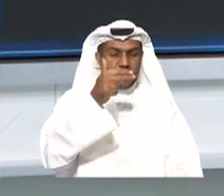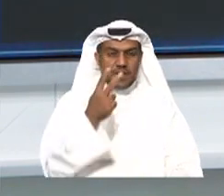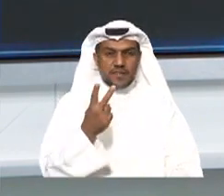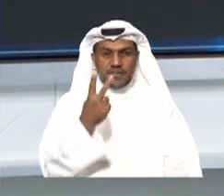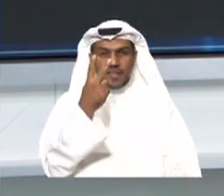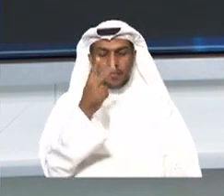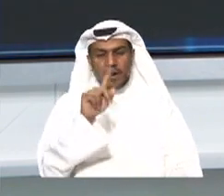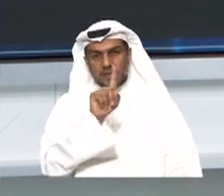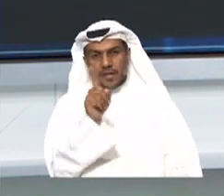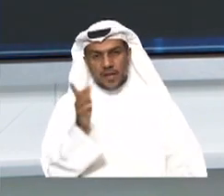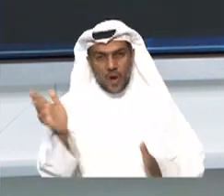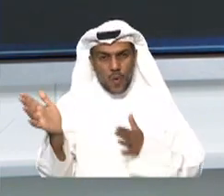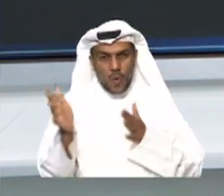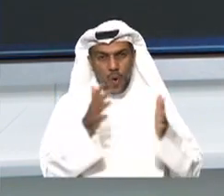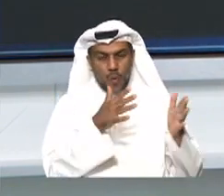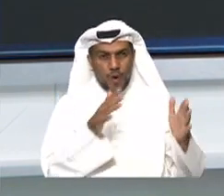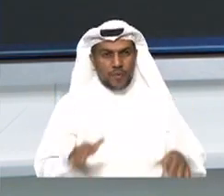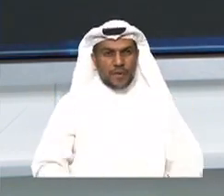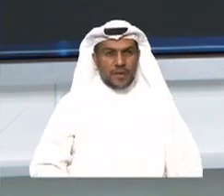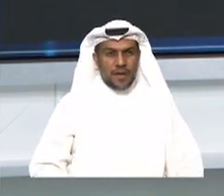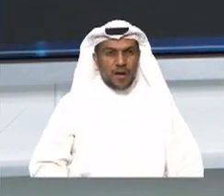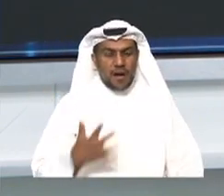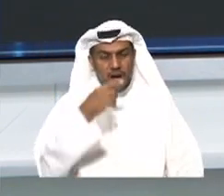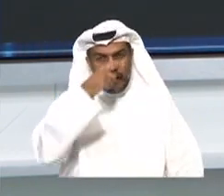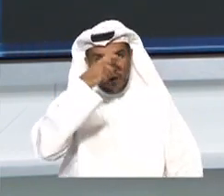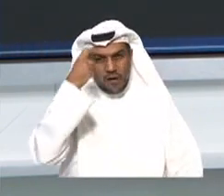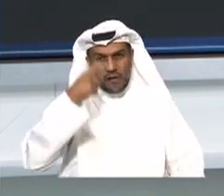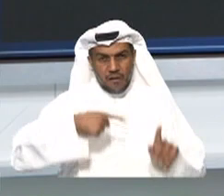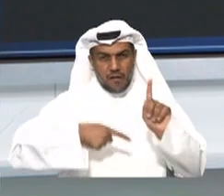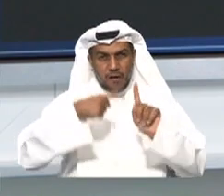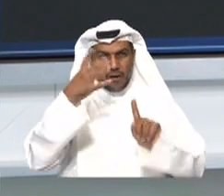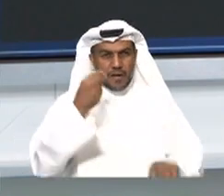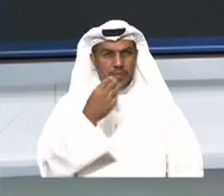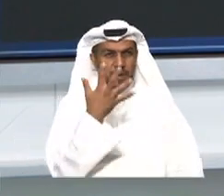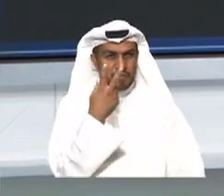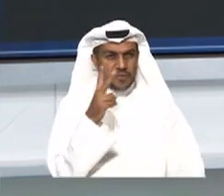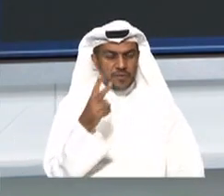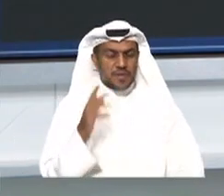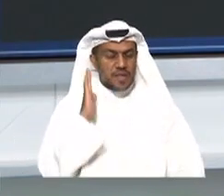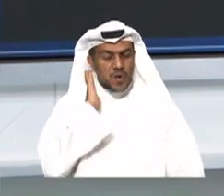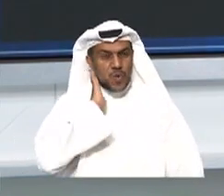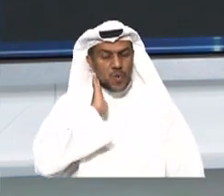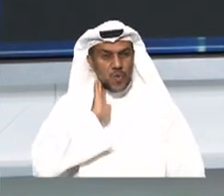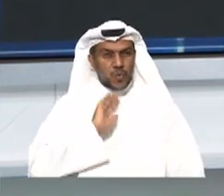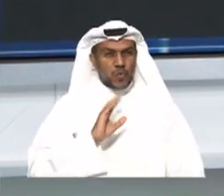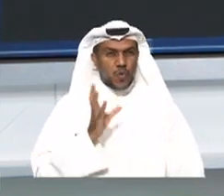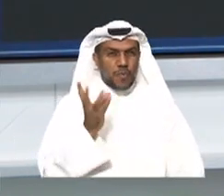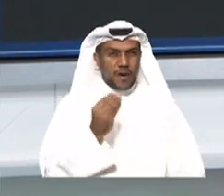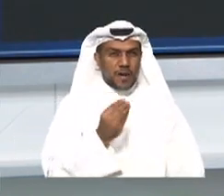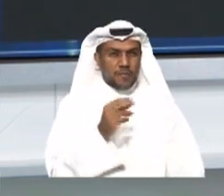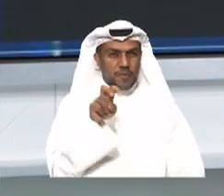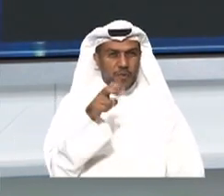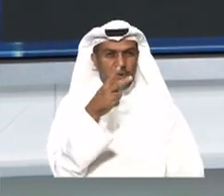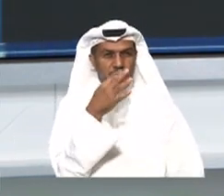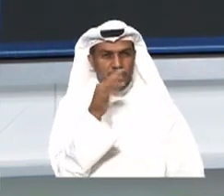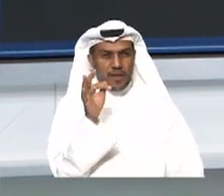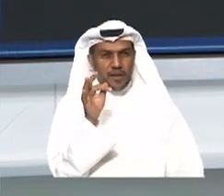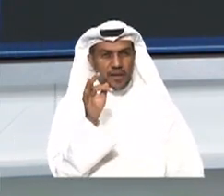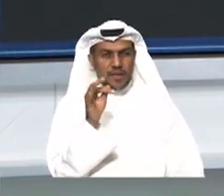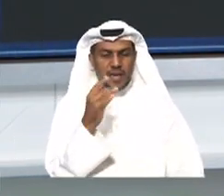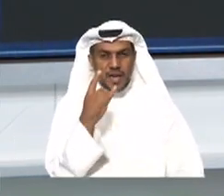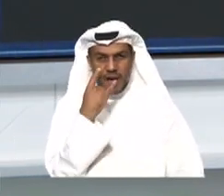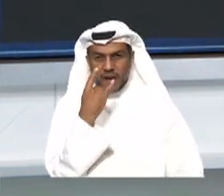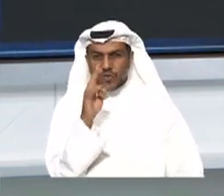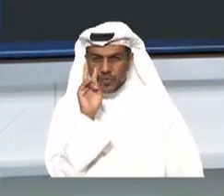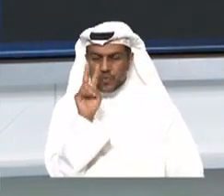بالنسبة لدرجة الحرارة حاليا 25 درجة مئوية، الرطوبة النسبية 38%، والرؤية الأفقية ممتازة تتجاوز